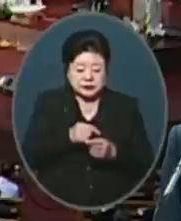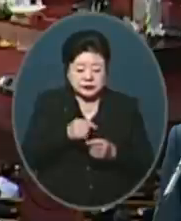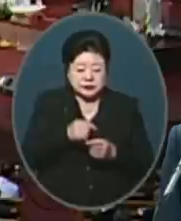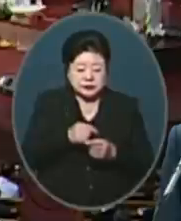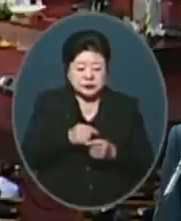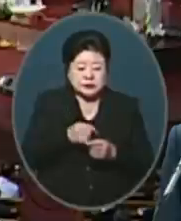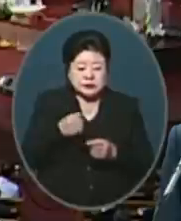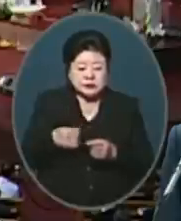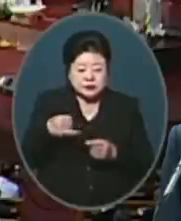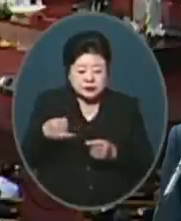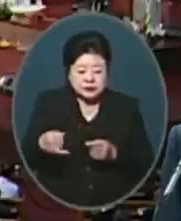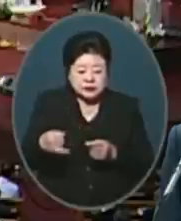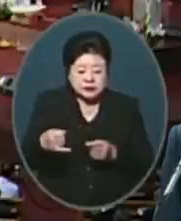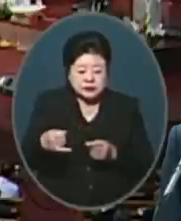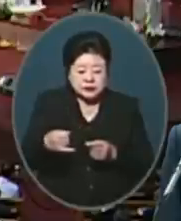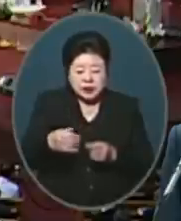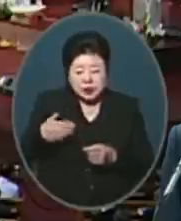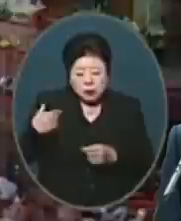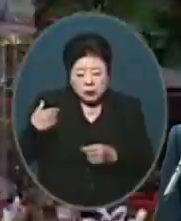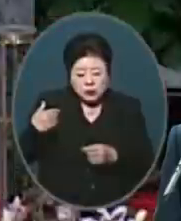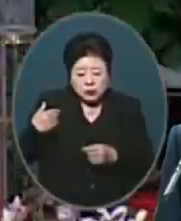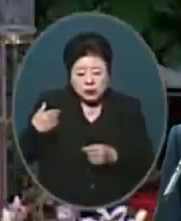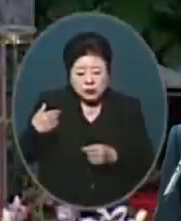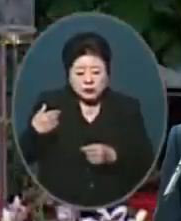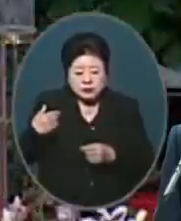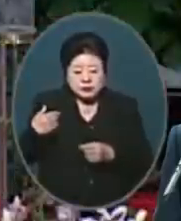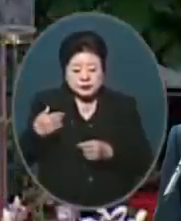자연의 일들은 우리 전혀 알 수가 없다는 것입니다.